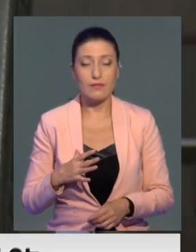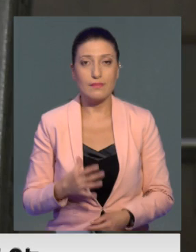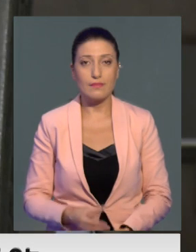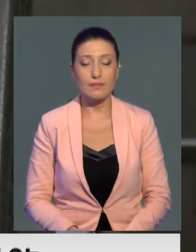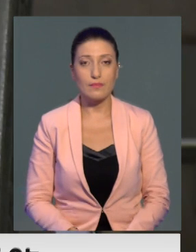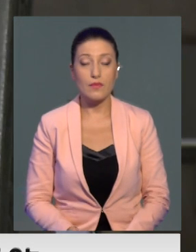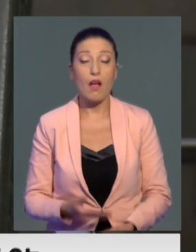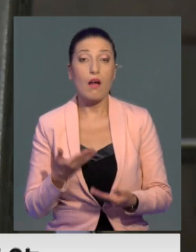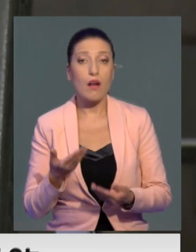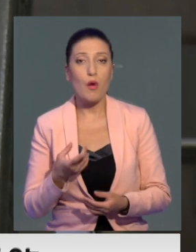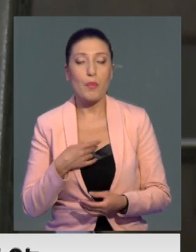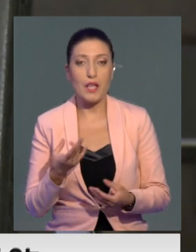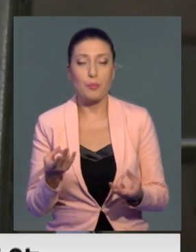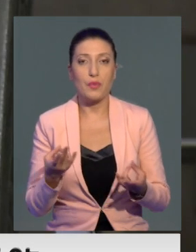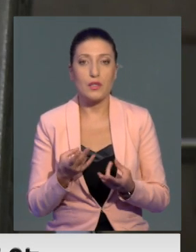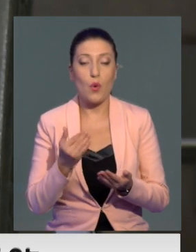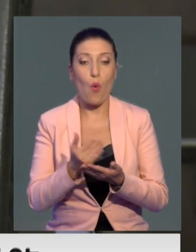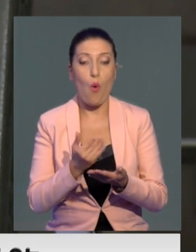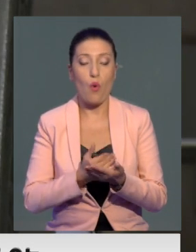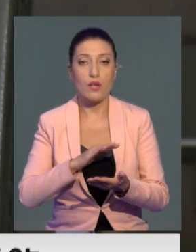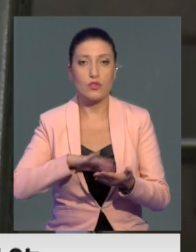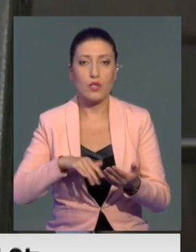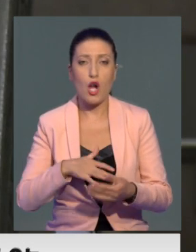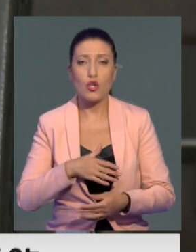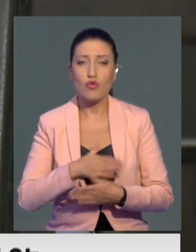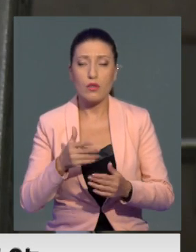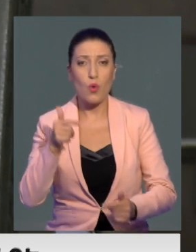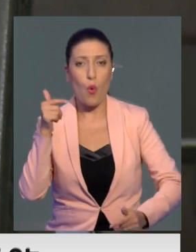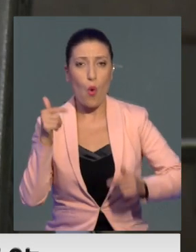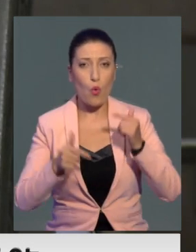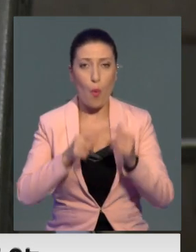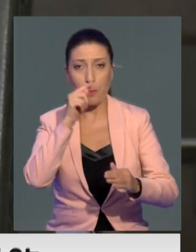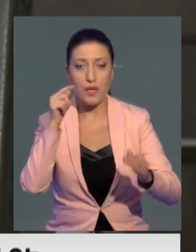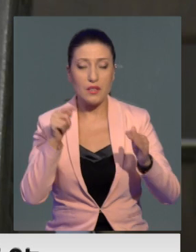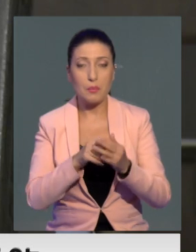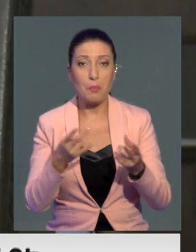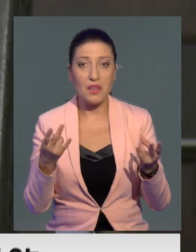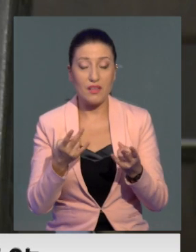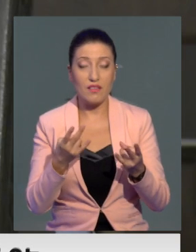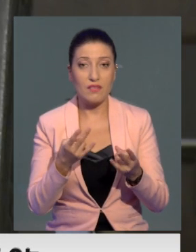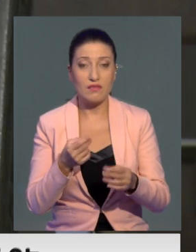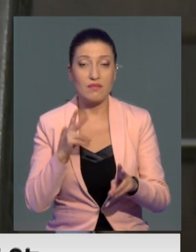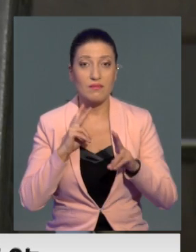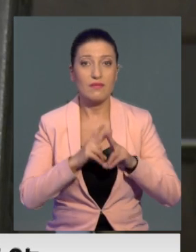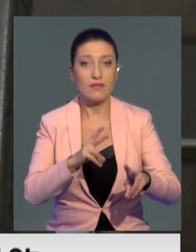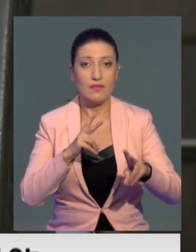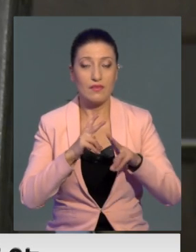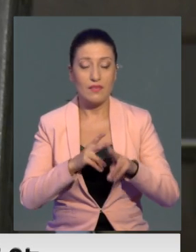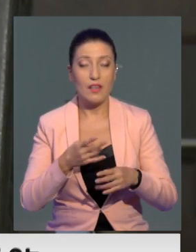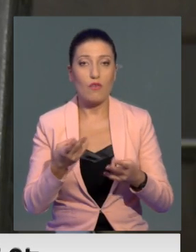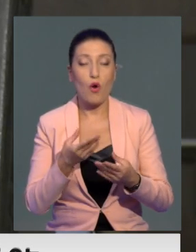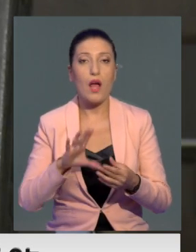այսինքն կամ պետք է մենք ապօրինի շատ կոպիտ ապօրինի միջամտություններ անեինք, որի բացատրությունը հետո